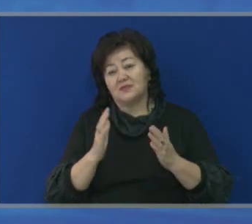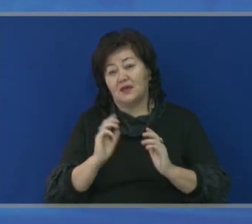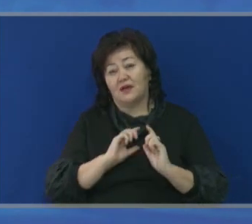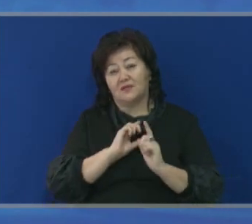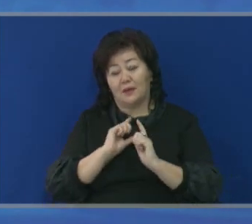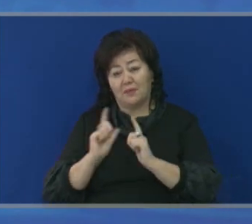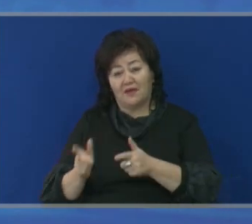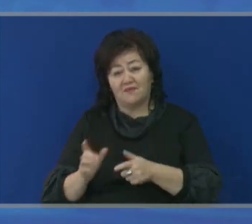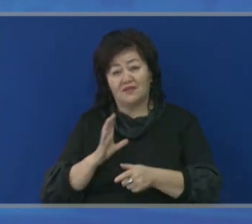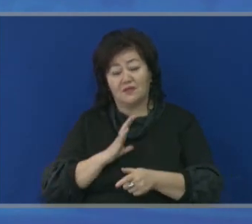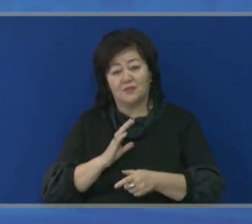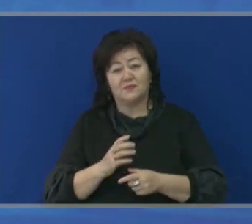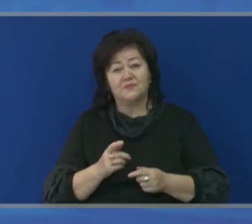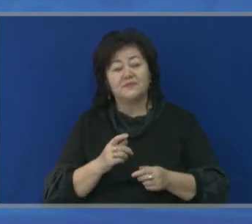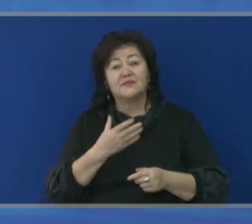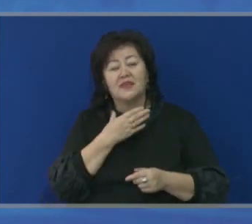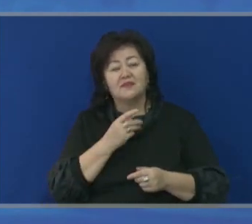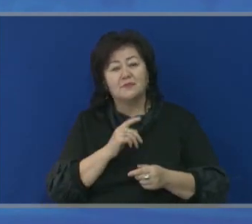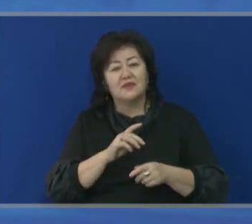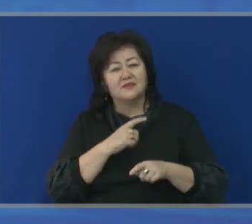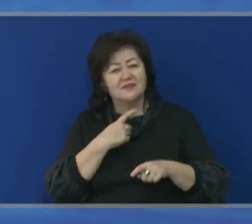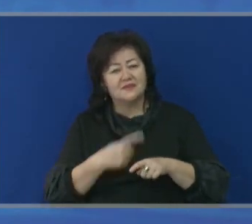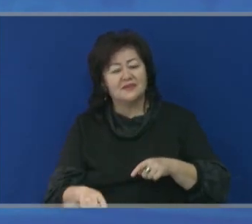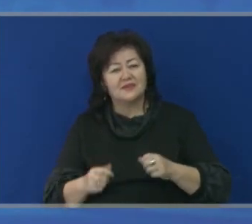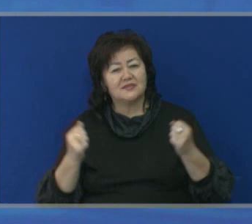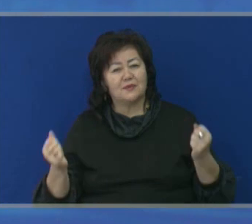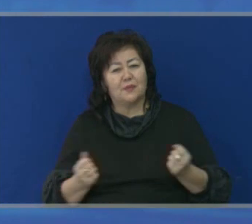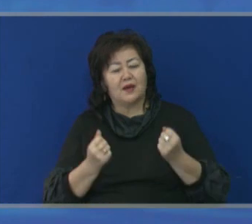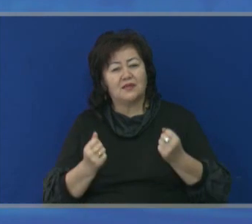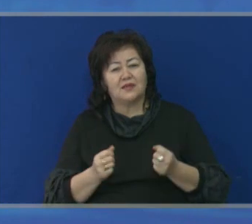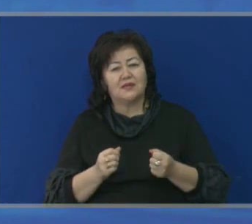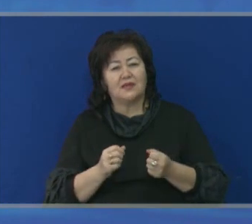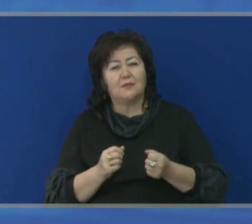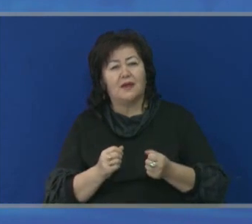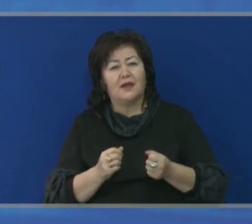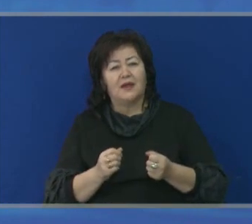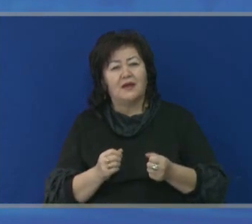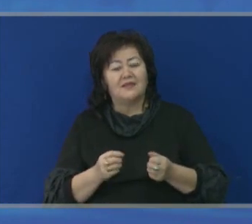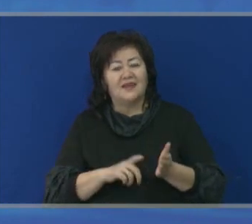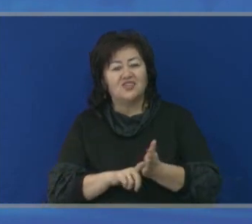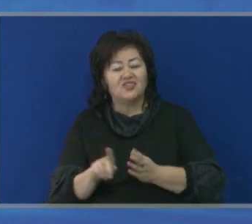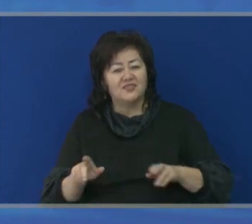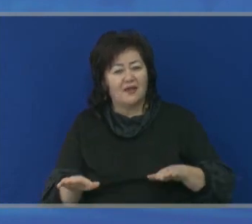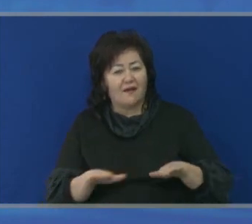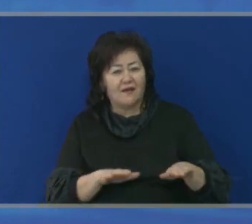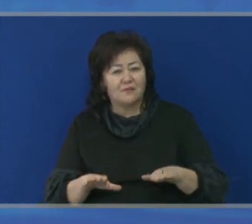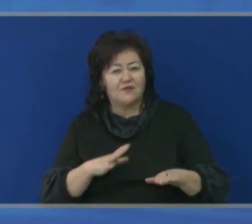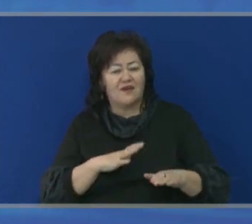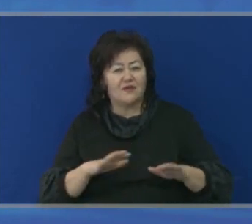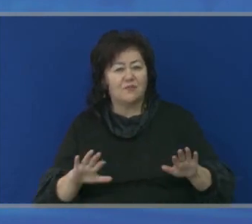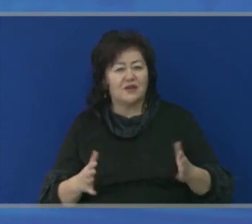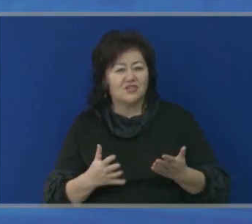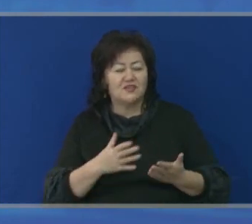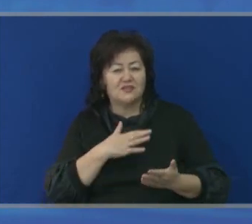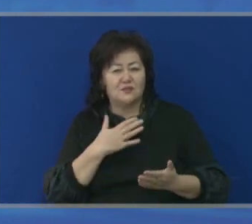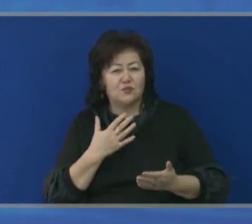В Семее в связи с резким похолоданием начался гололед. Это один из самых опасных периодов, во время которого происходит немало происшествий как на дорогах,